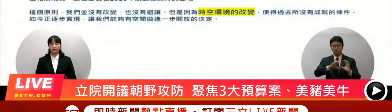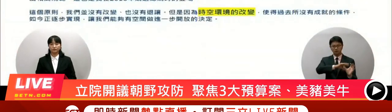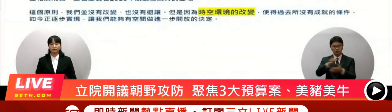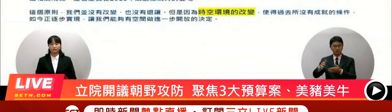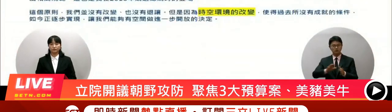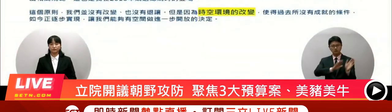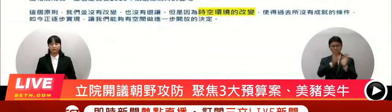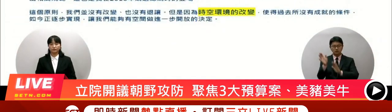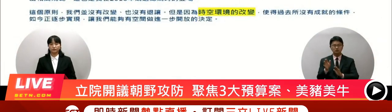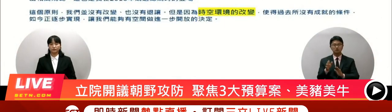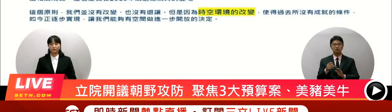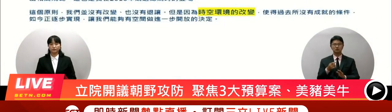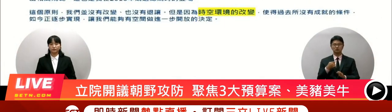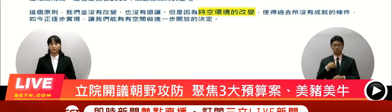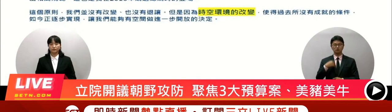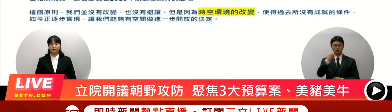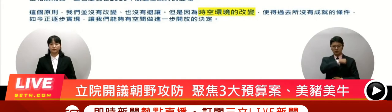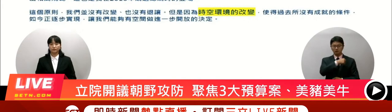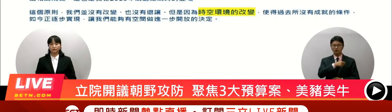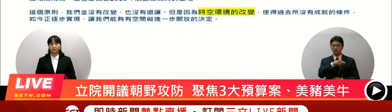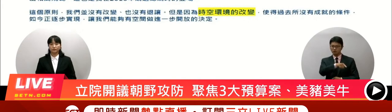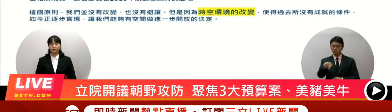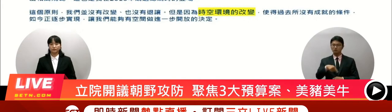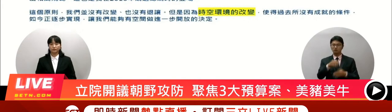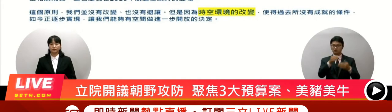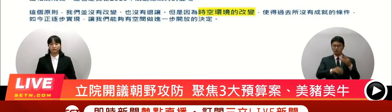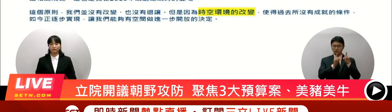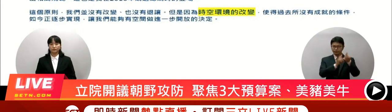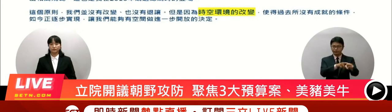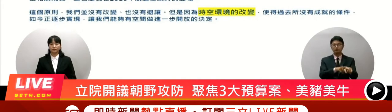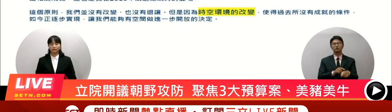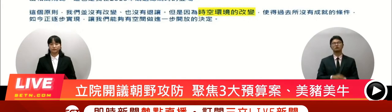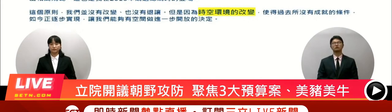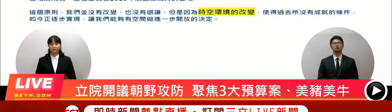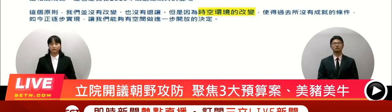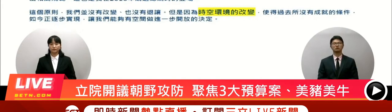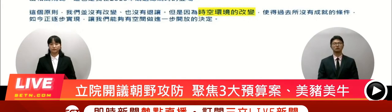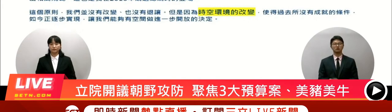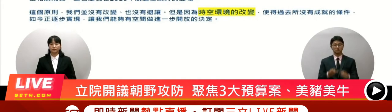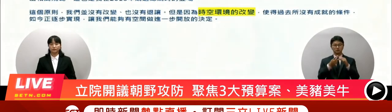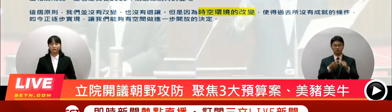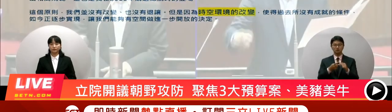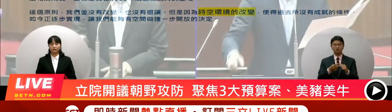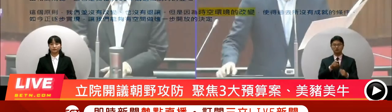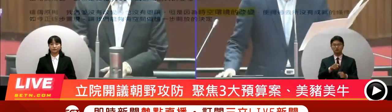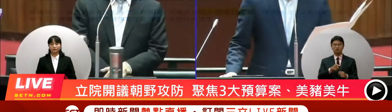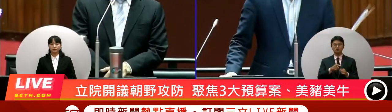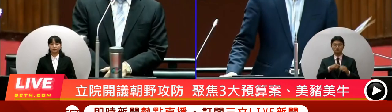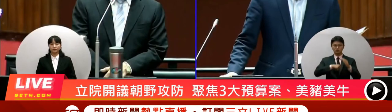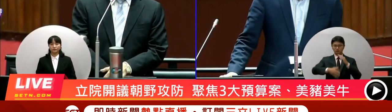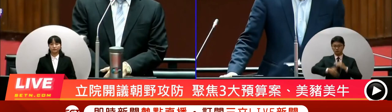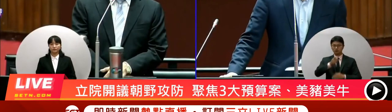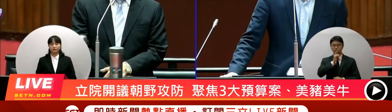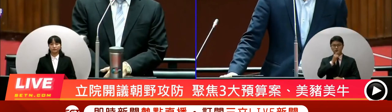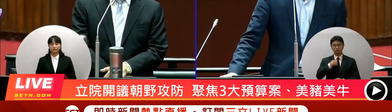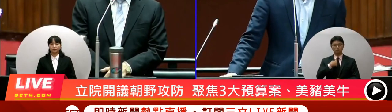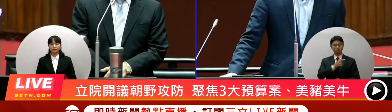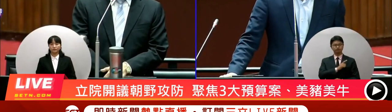意台湾采取国际标准。接下来院长你说，我对事情的态度始终一